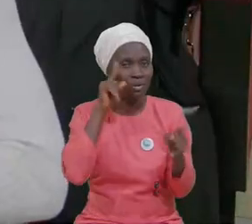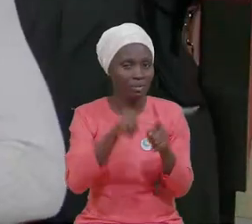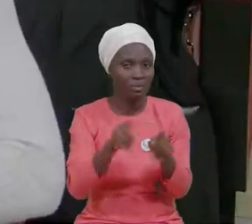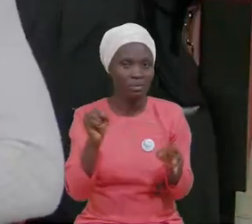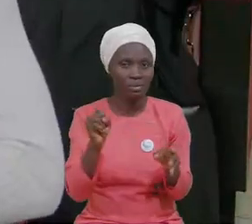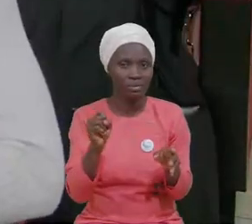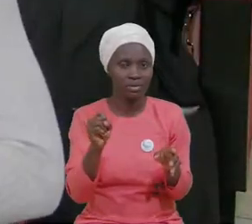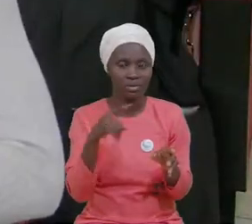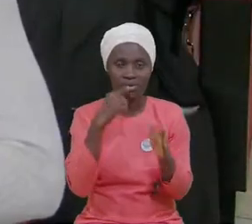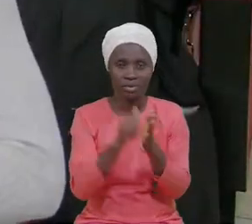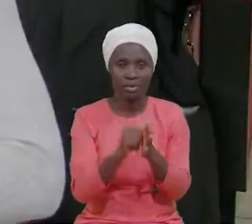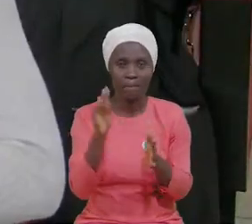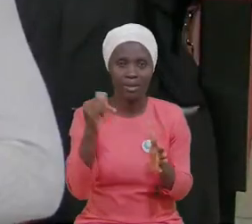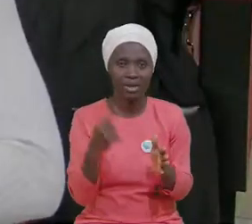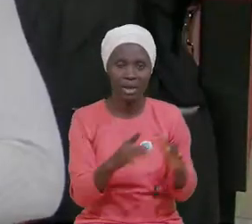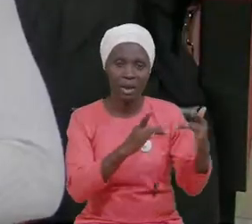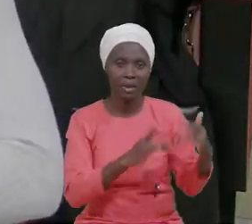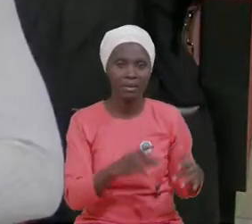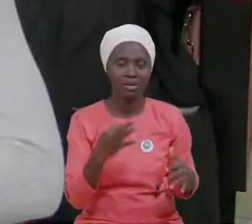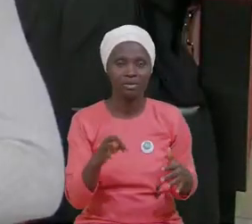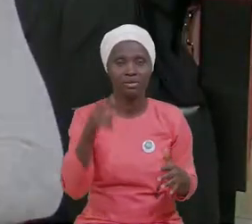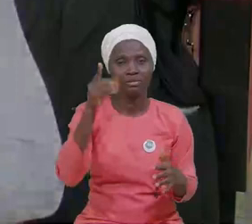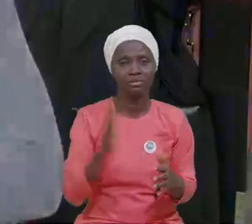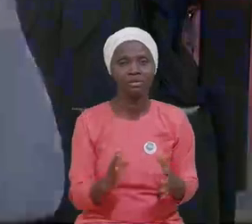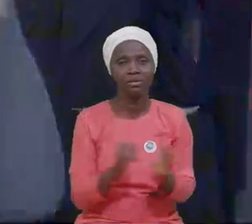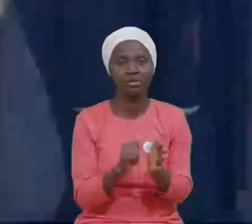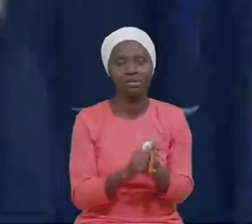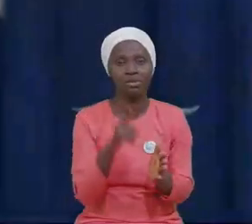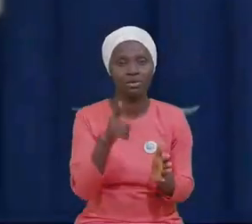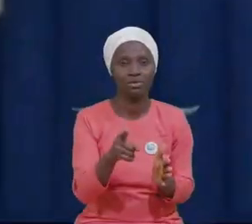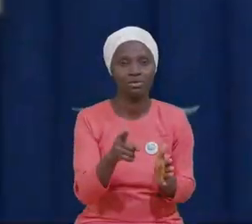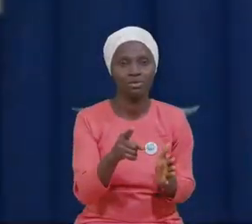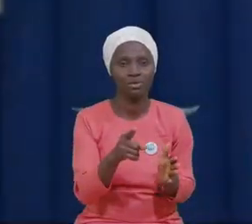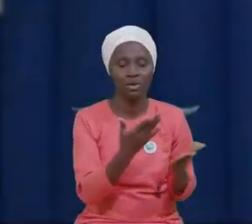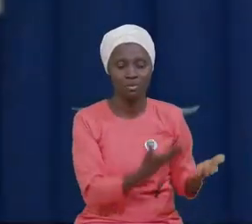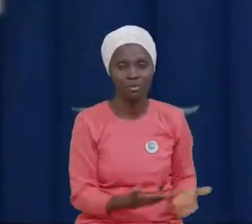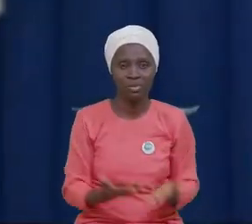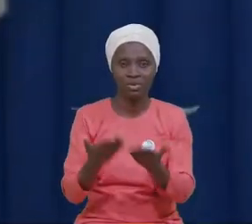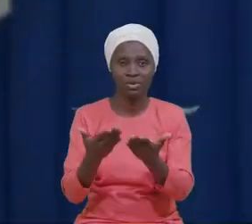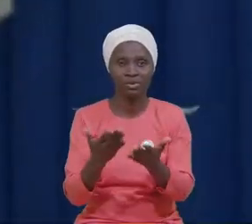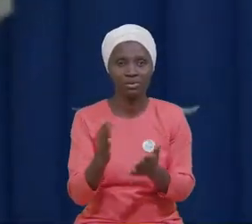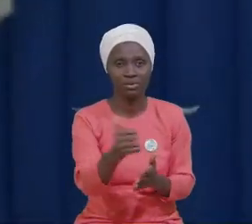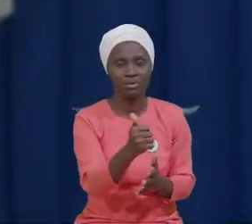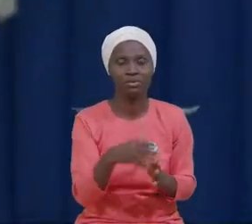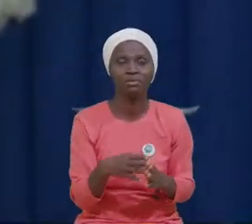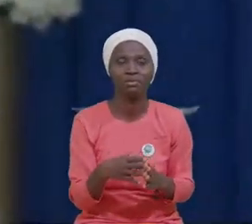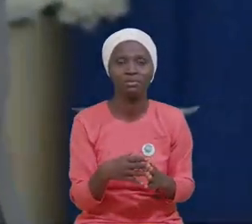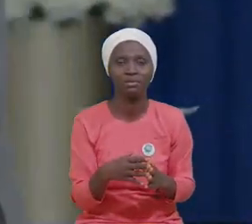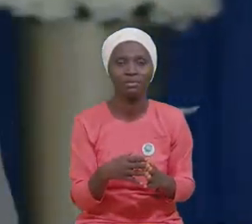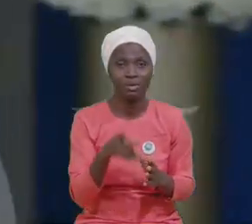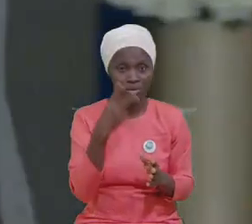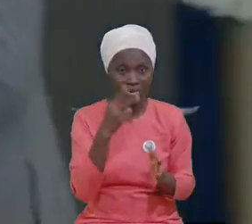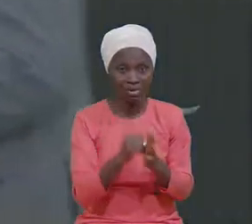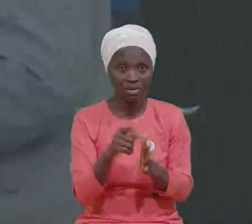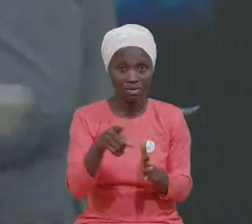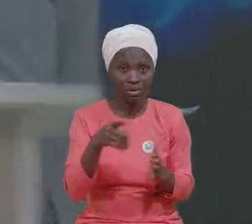par aidé, par les compassions de Dieu, à offrir vos corps. Vous voyez, vous devez le